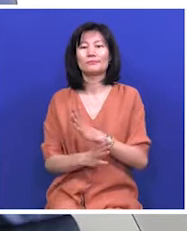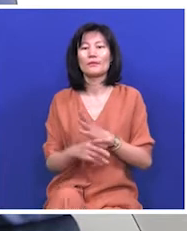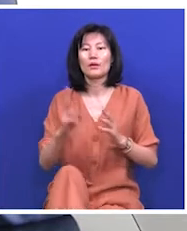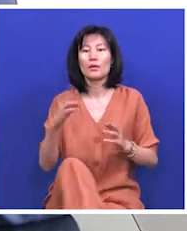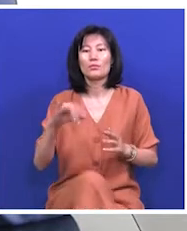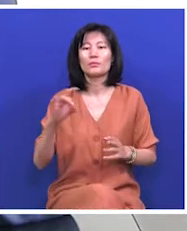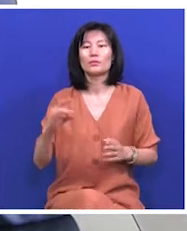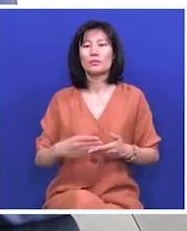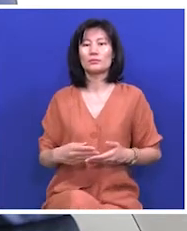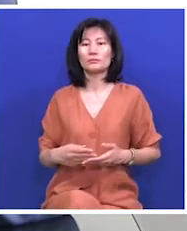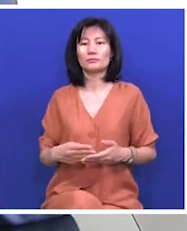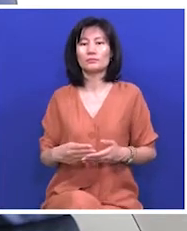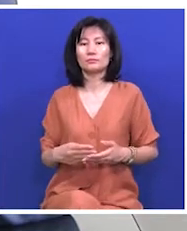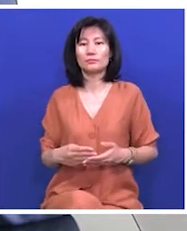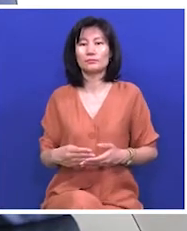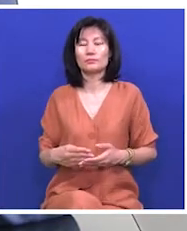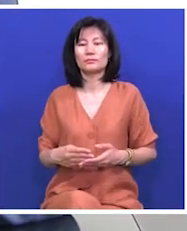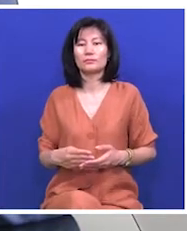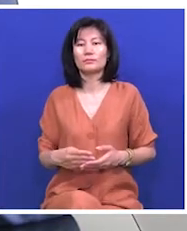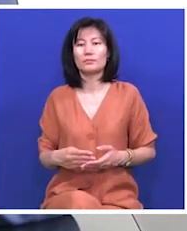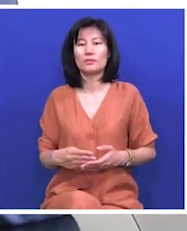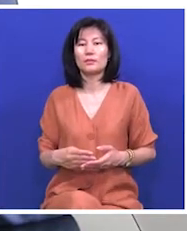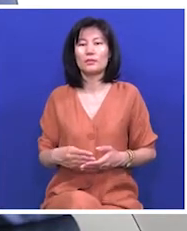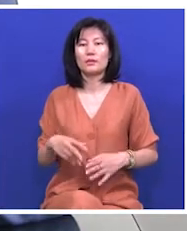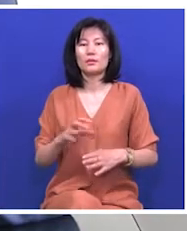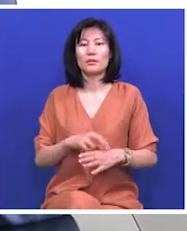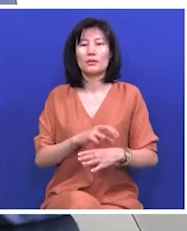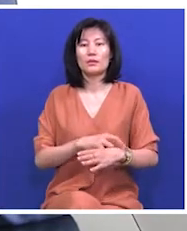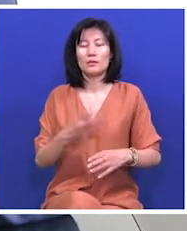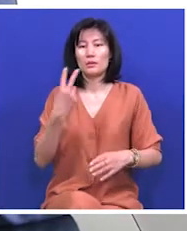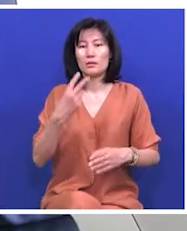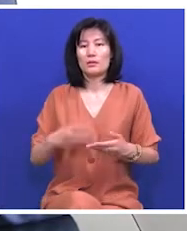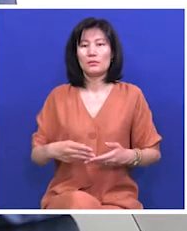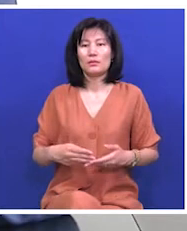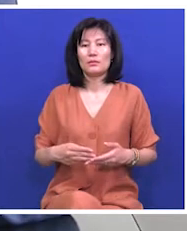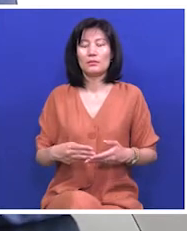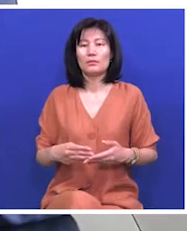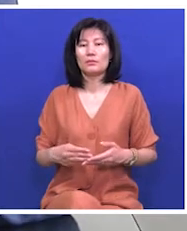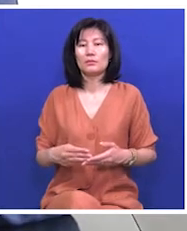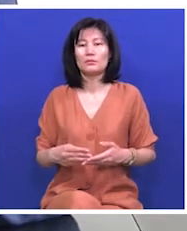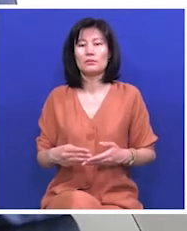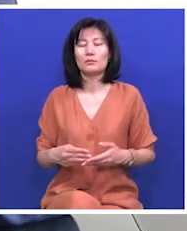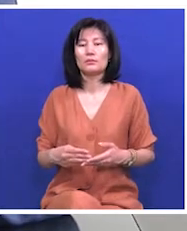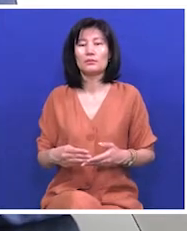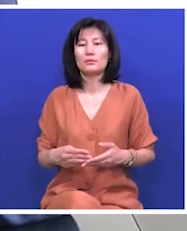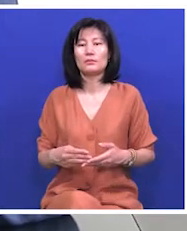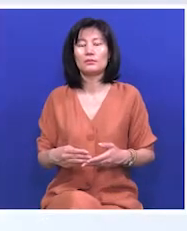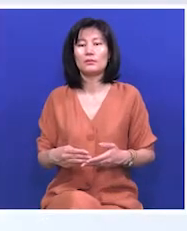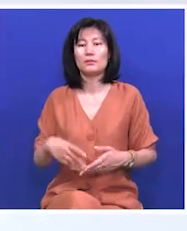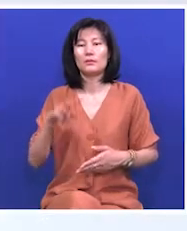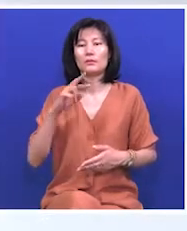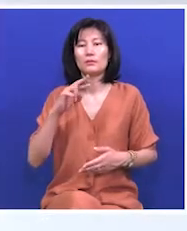табиғи біздің қолымыздан келмейтін, біздің контролімізге, бақылауымызға түспейтін дүниеде